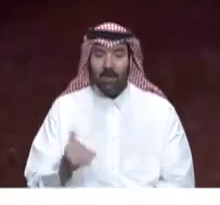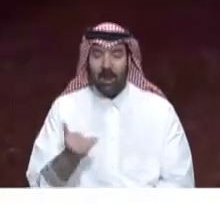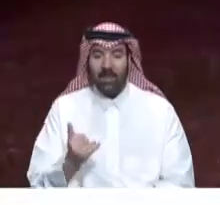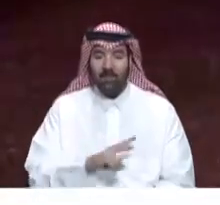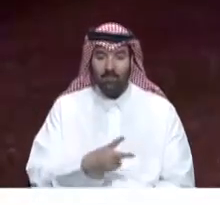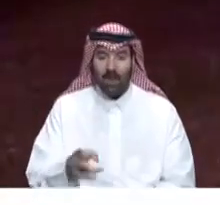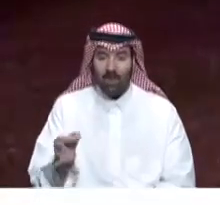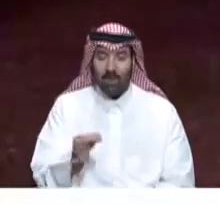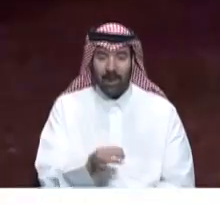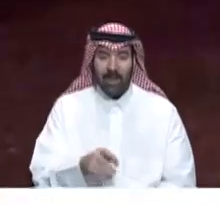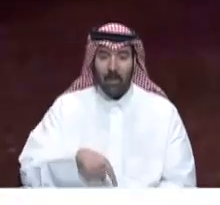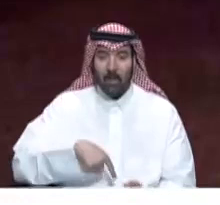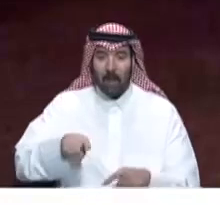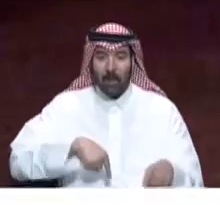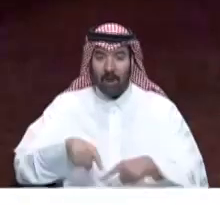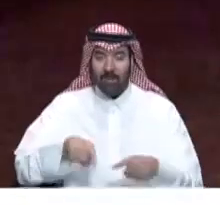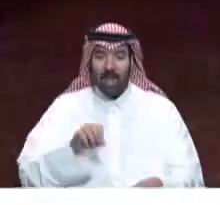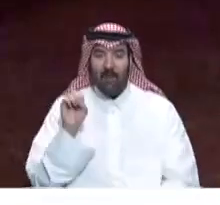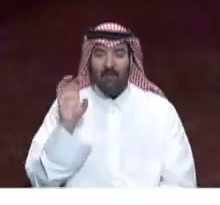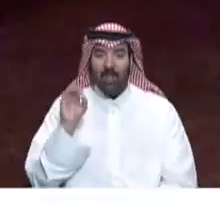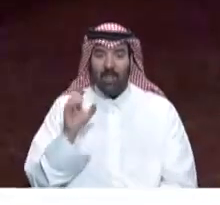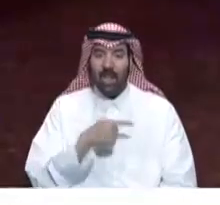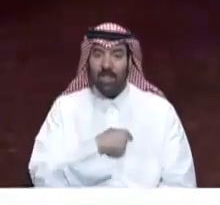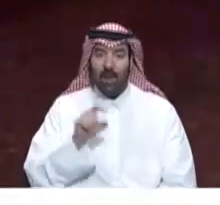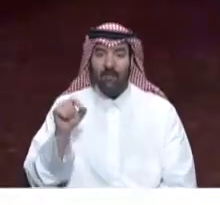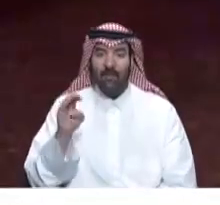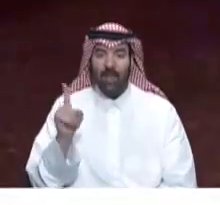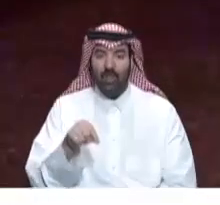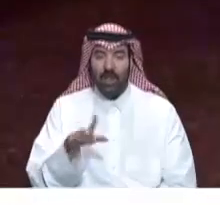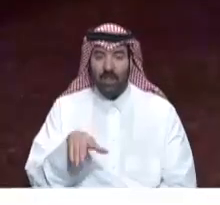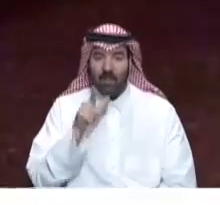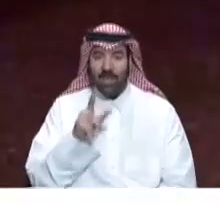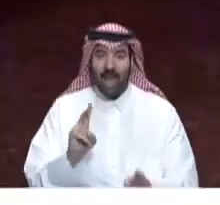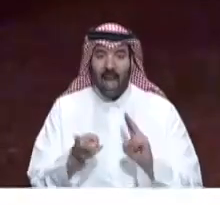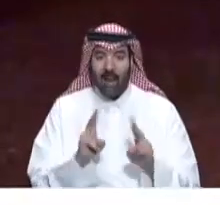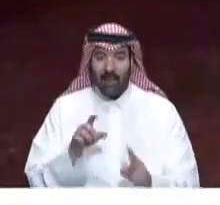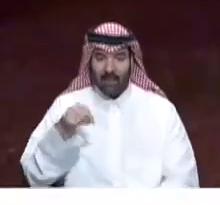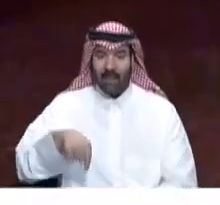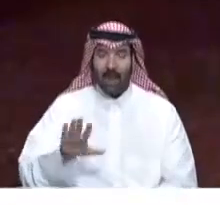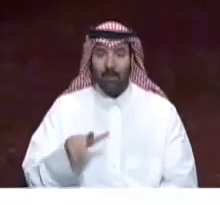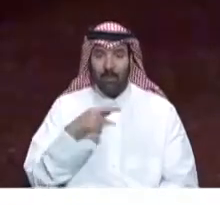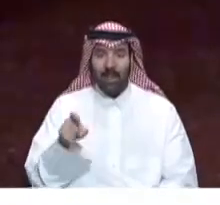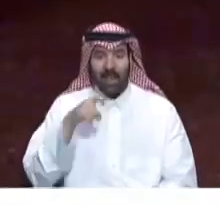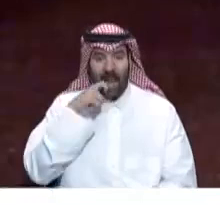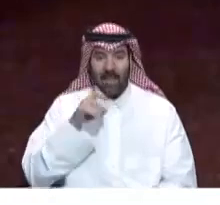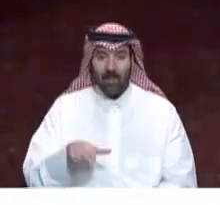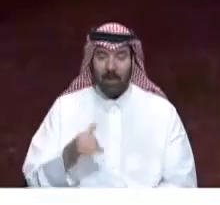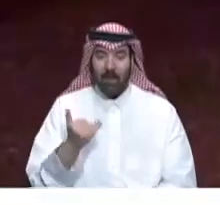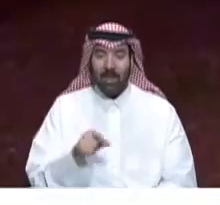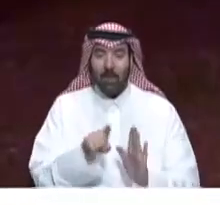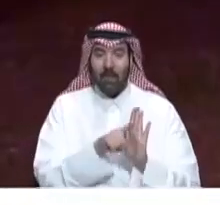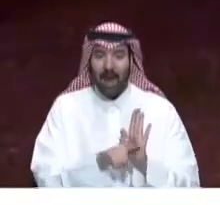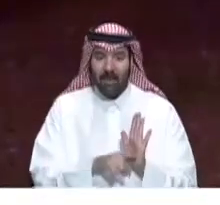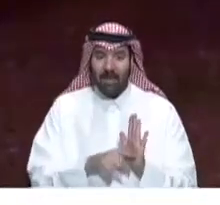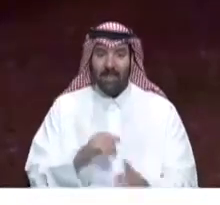المحسن، وأيضا ممشى الفجر. تحدث بصورة واسعة لافي عن الفعاليات المقامة، هذه